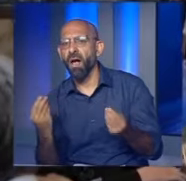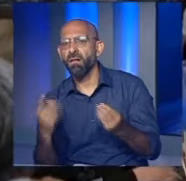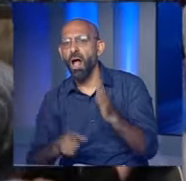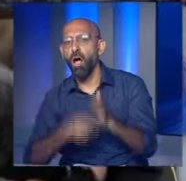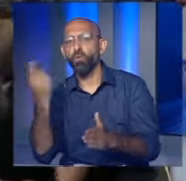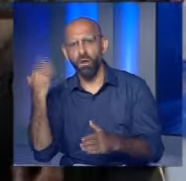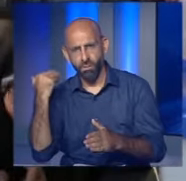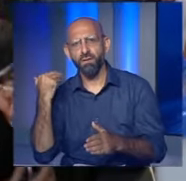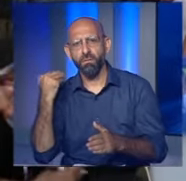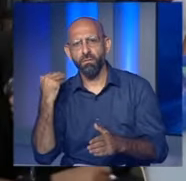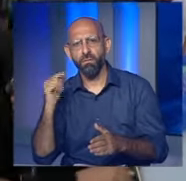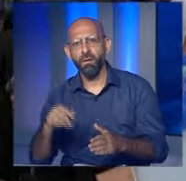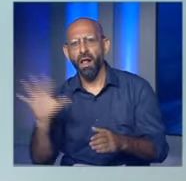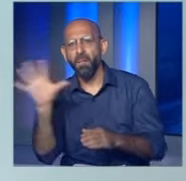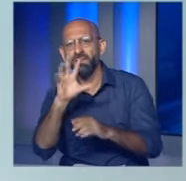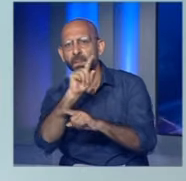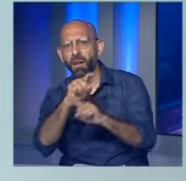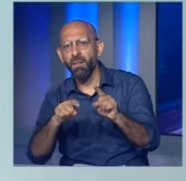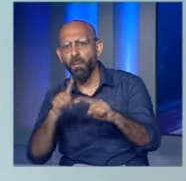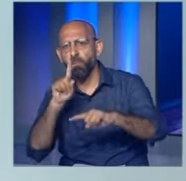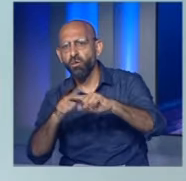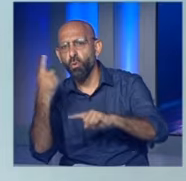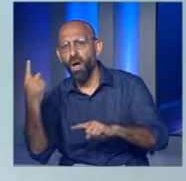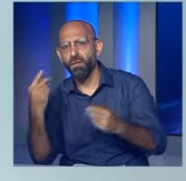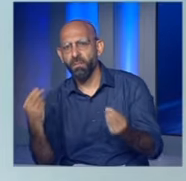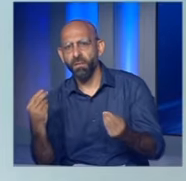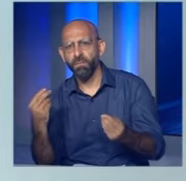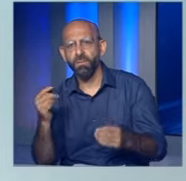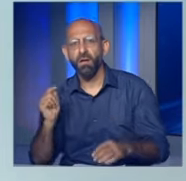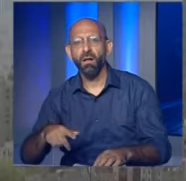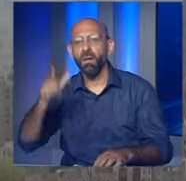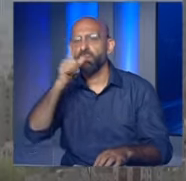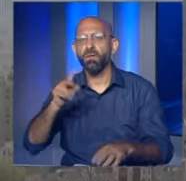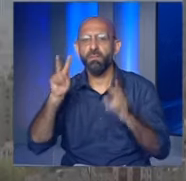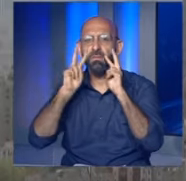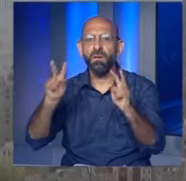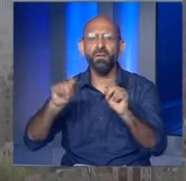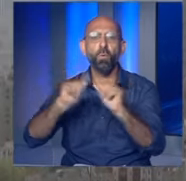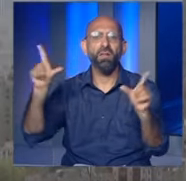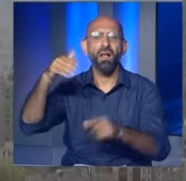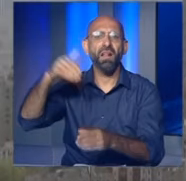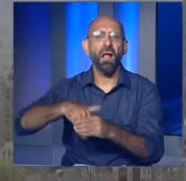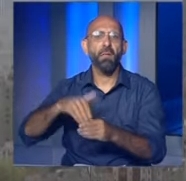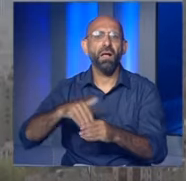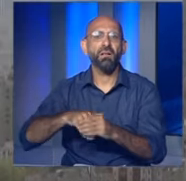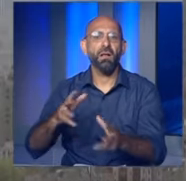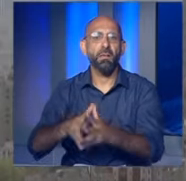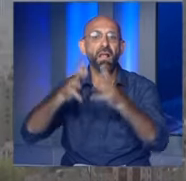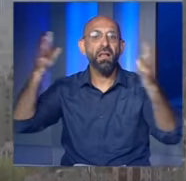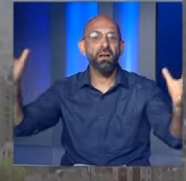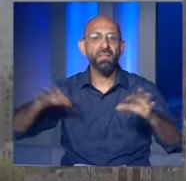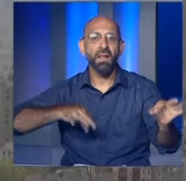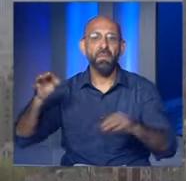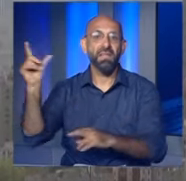على النسبه المطلوبه للفوز من الجوله الاولى وهي 50 زائد واحدا من الاصوات وعلى رغم استبعاد ان تؤدي الانتخابات الى